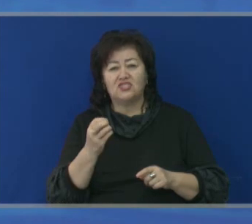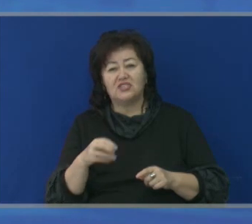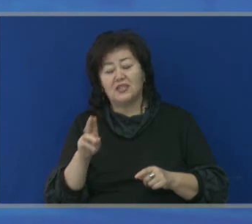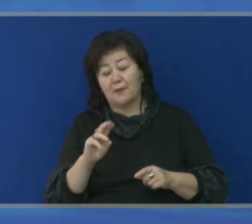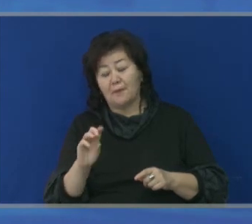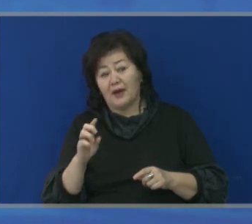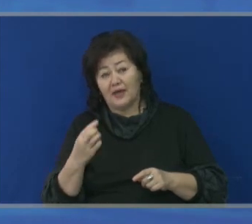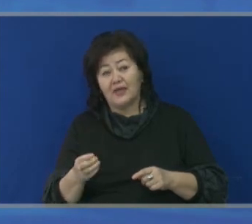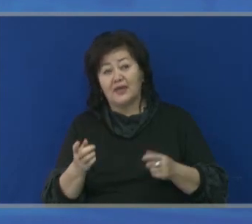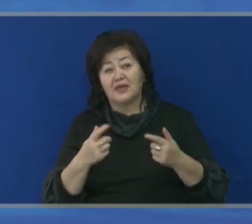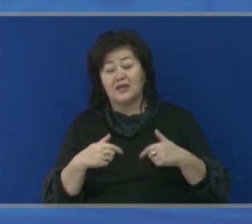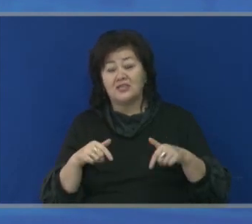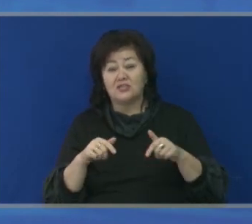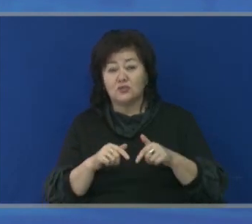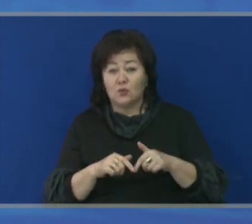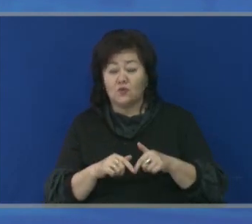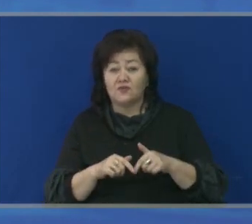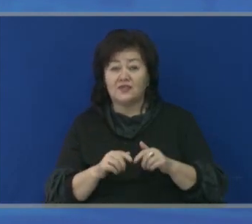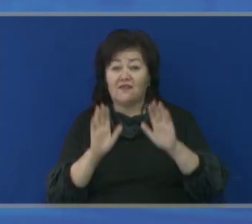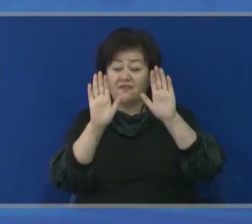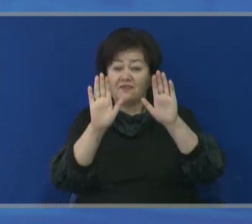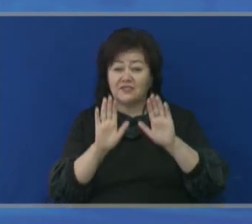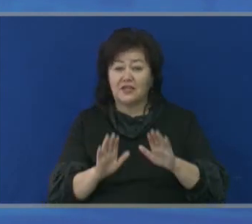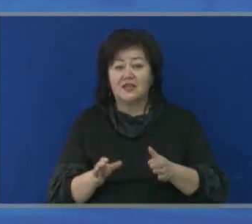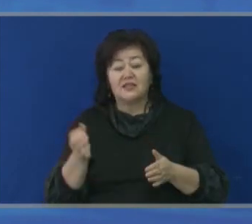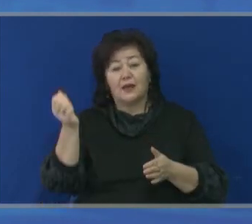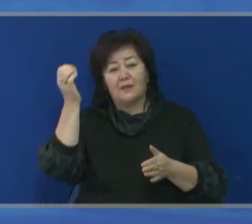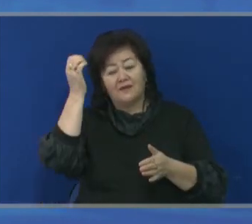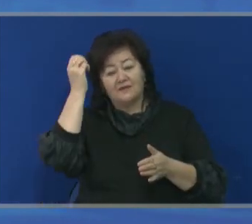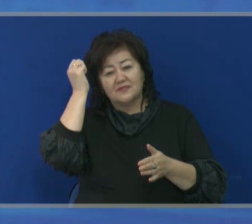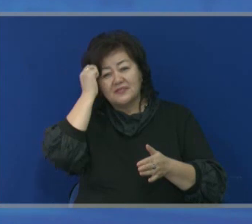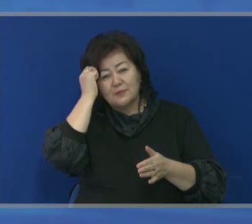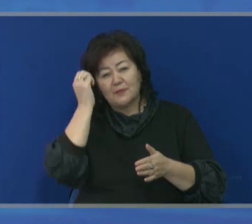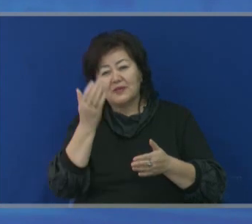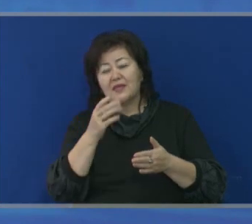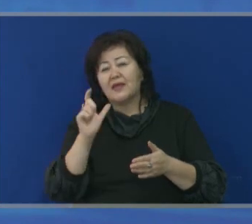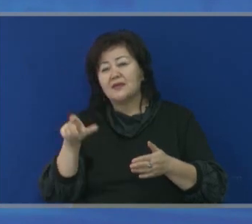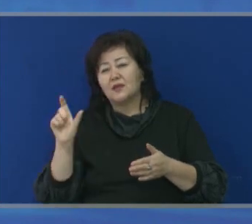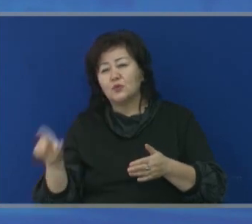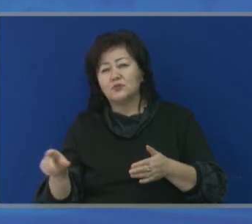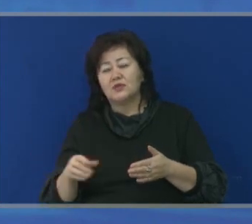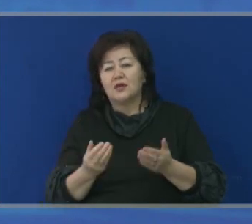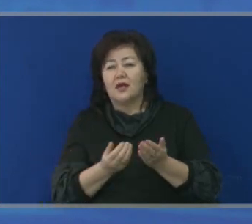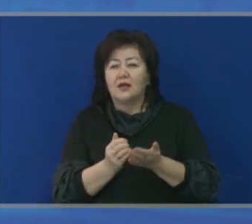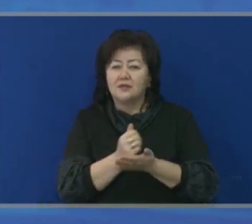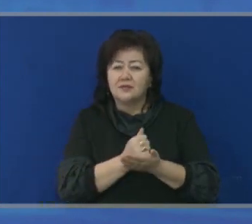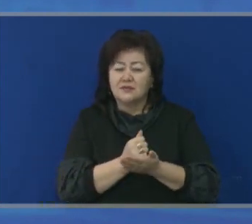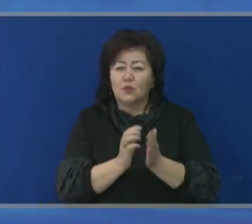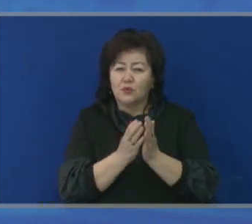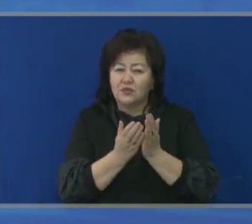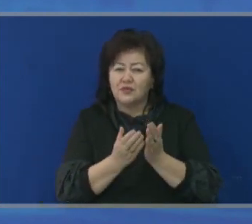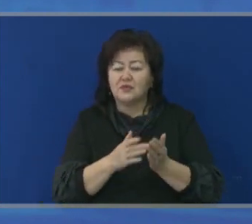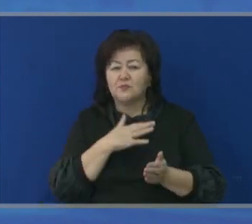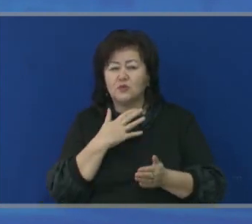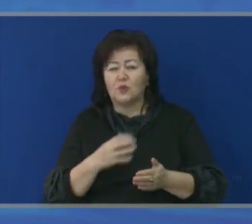Абае». На выставке представлены рукописные воспоминания людей, которые знакомы с жизнью Абая. Сборники дают много информации